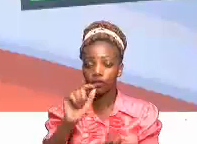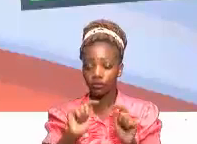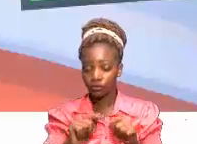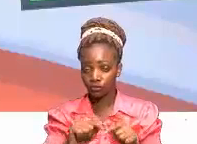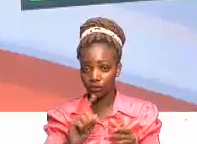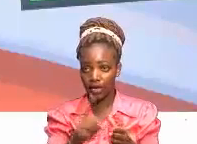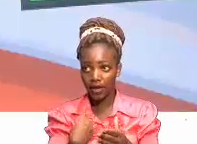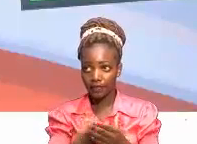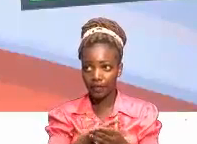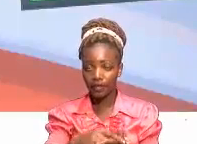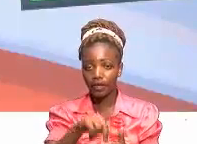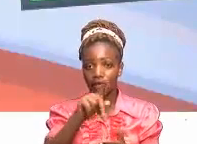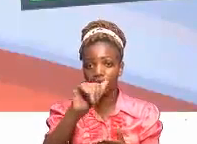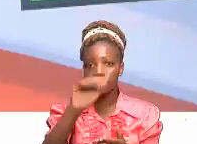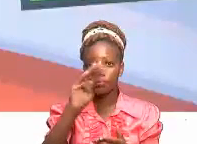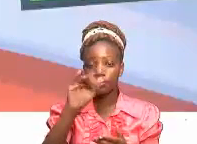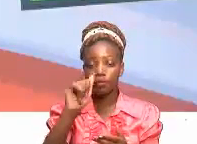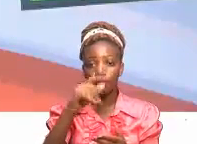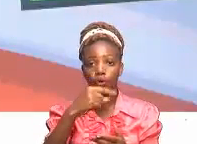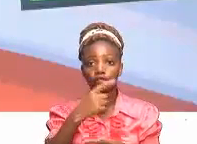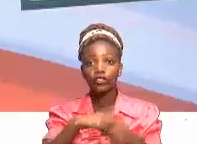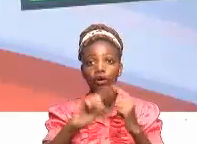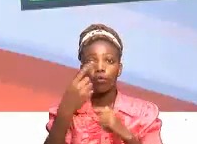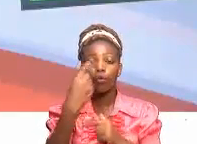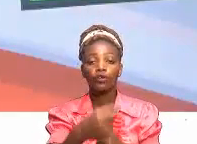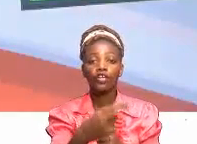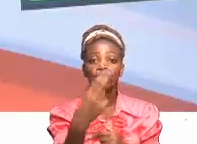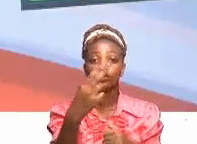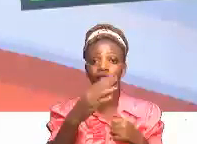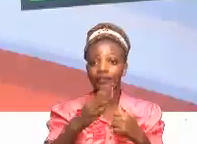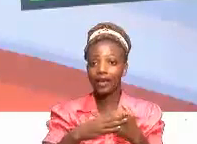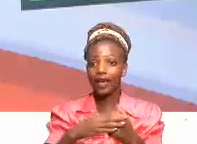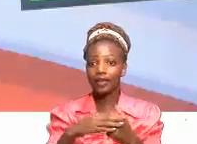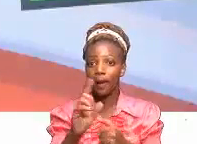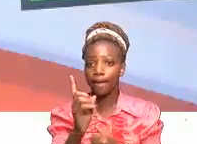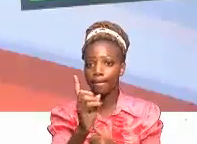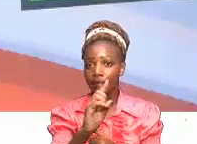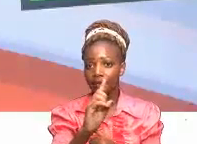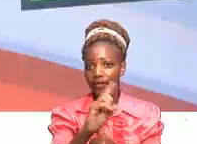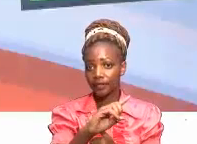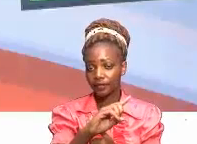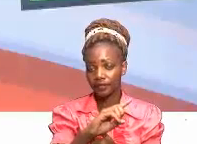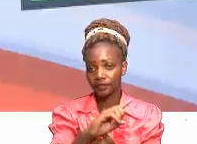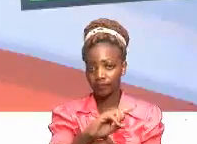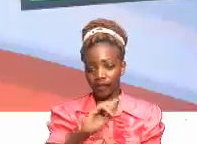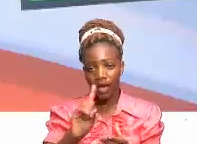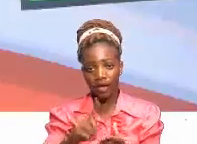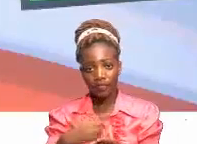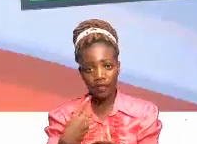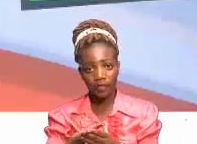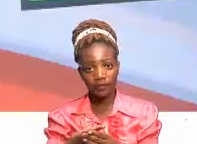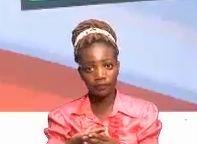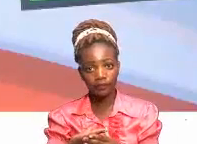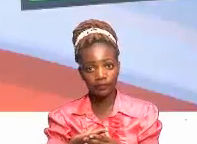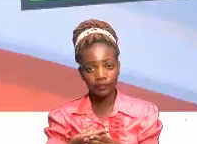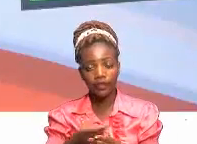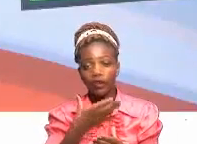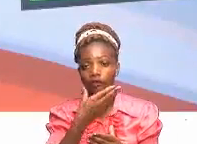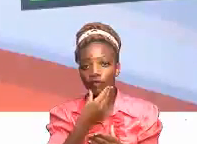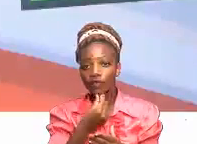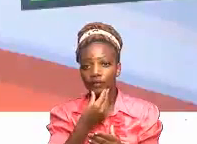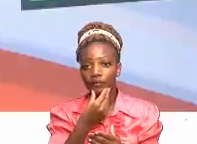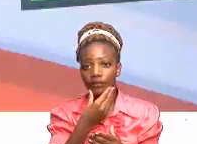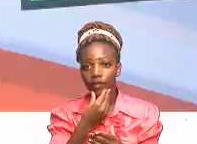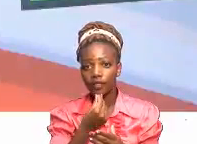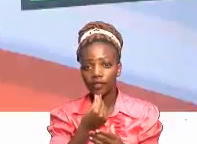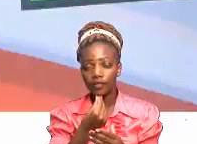Kandia aliandikisha muda wa dakika 29 sekunde 57.7 kwa upande wa wanaume na kumpiku